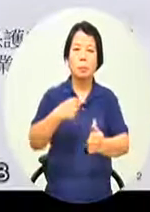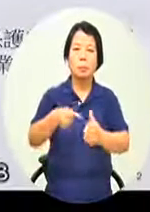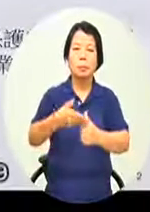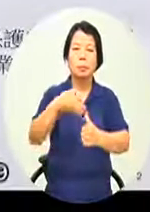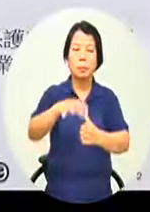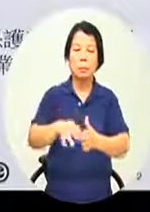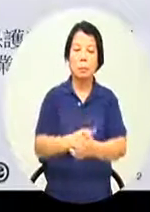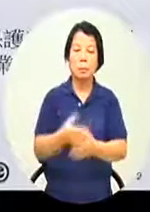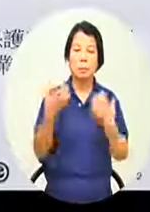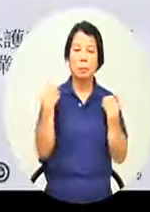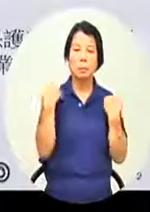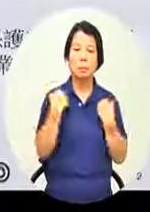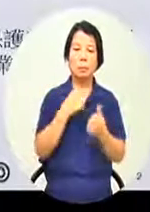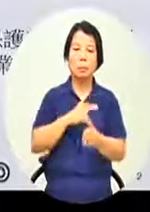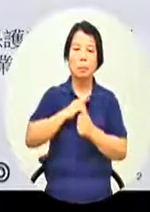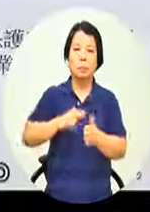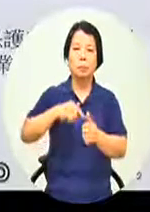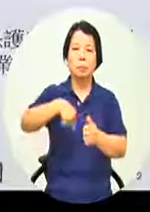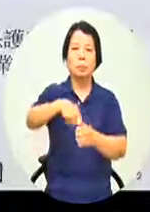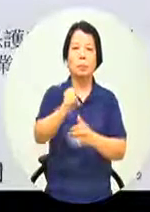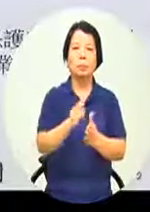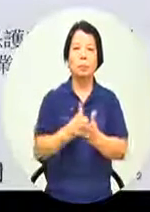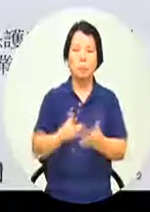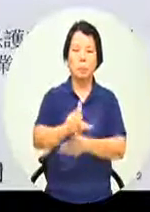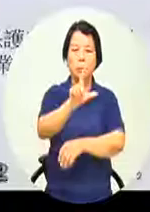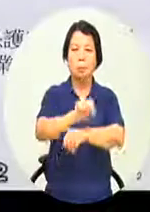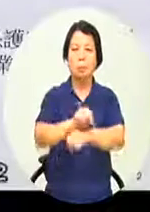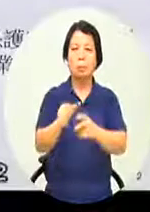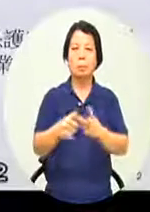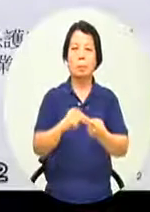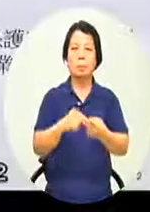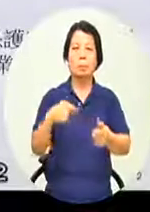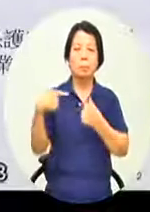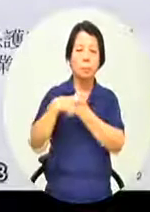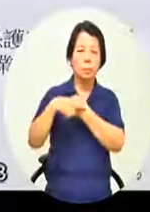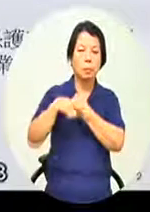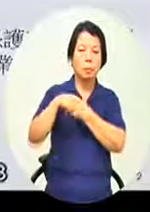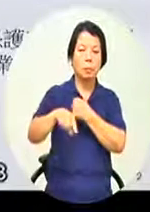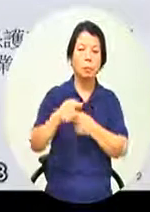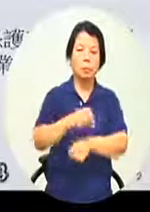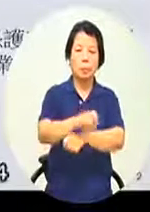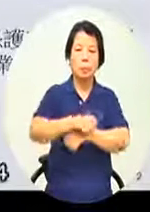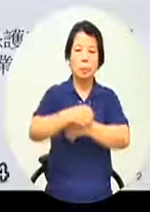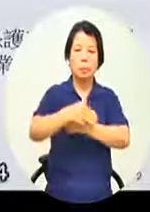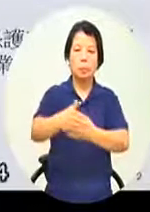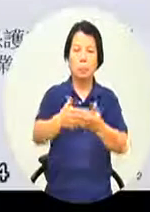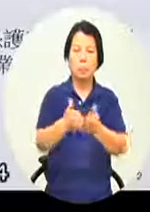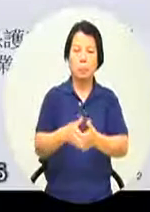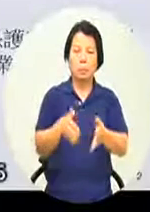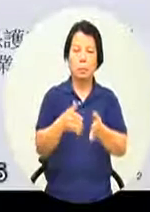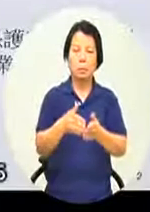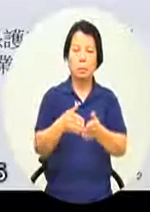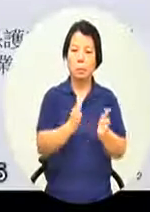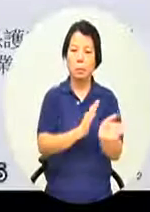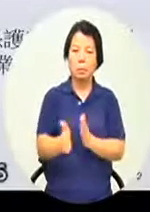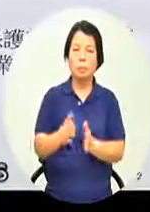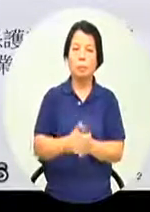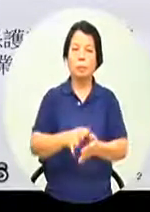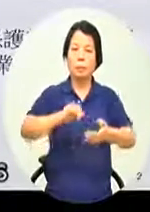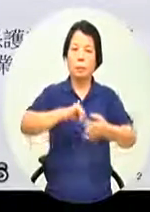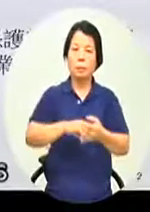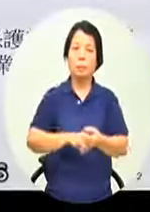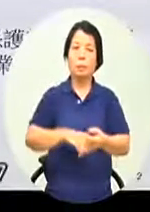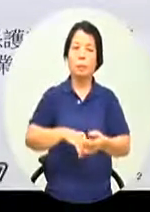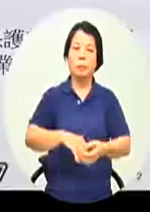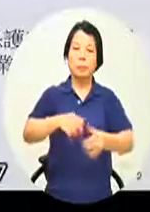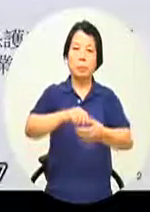去这些不管是上课啦，或者是研习，这些课程都需要安排。你们定了没有？